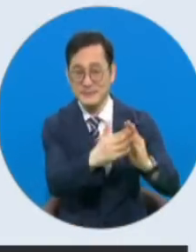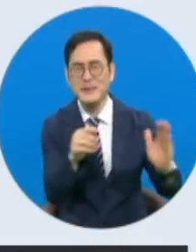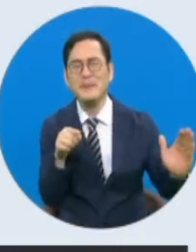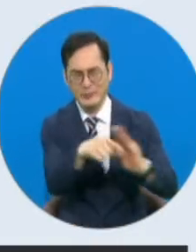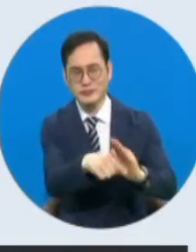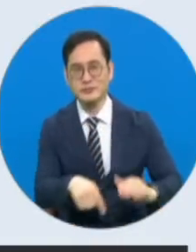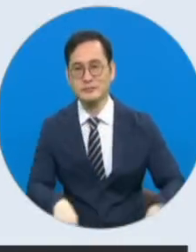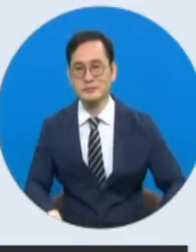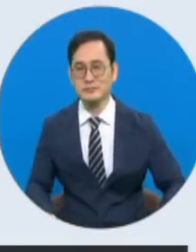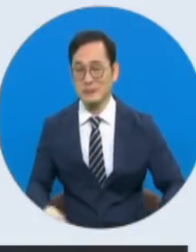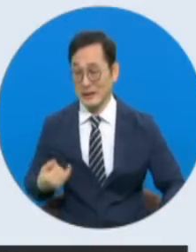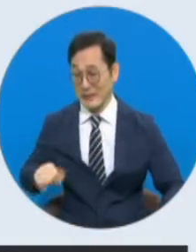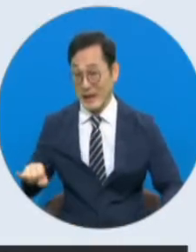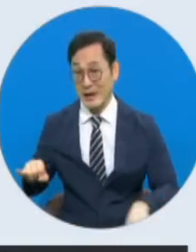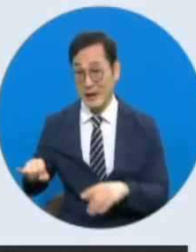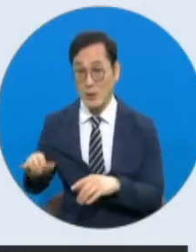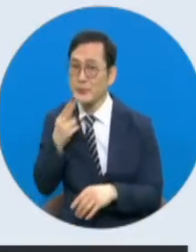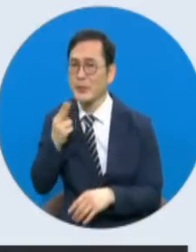찾아가서